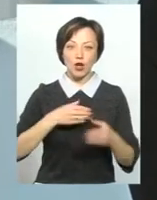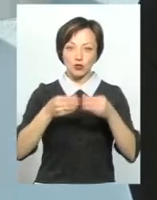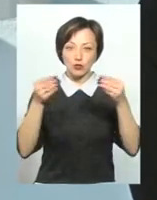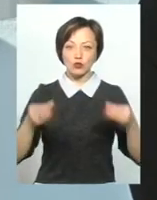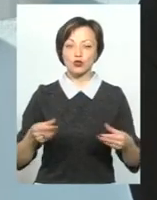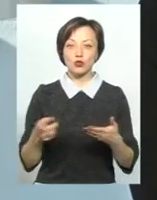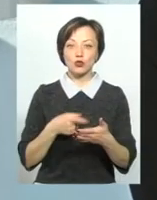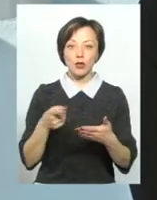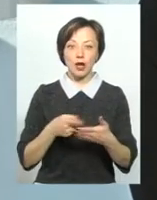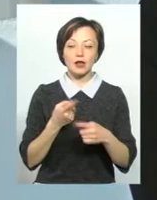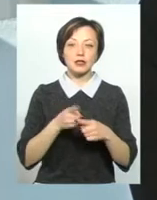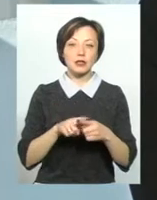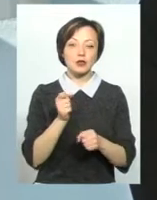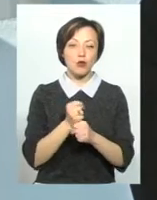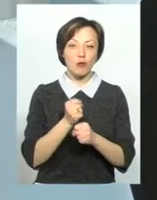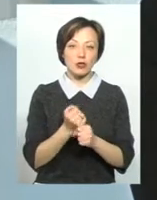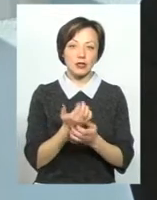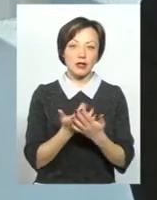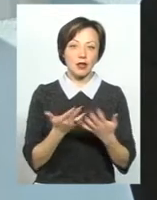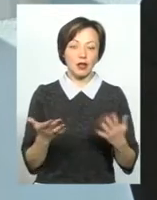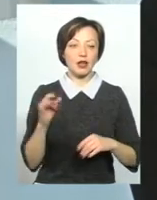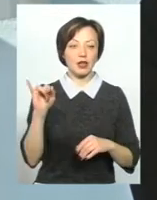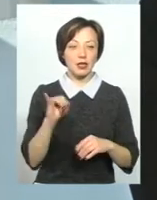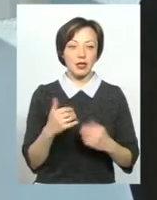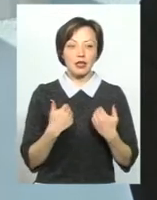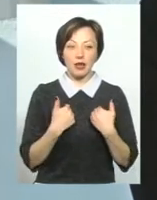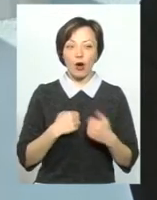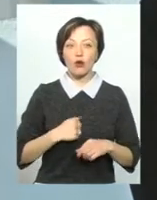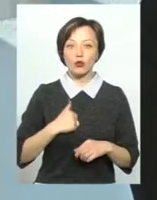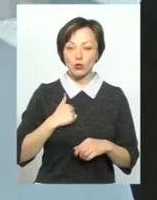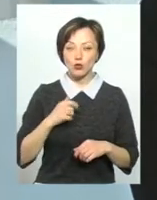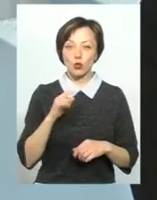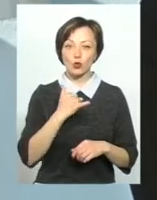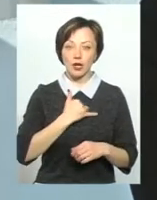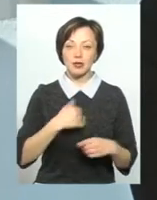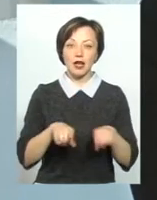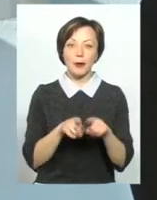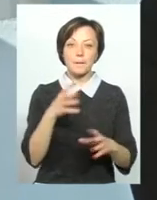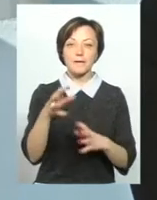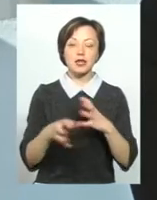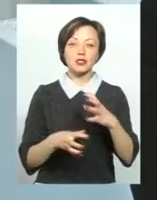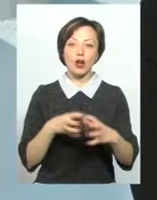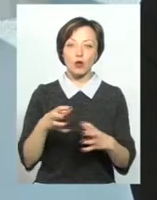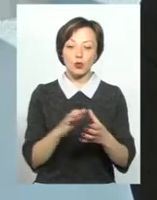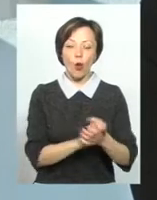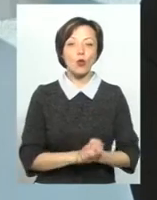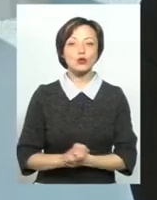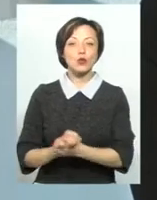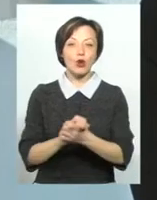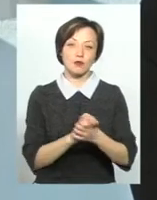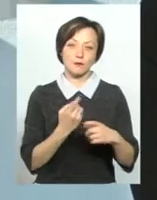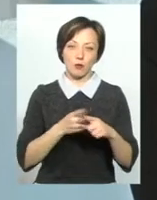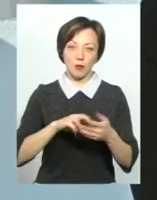«Зерно» ці роботи і так далі. І я гордюся, що в нас такий міжнародний консорціум в цьому